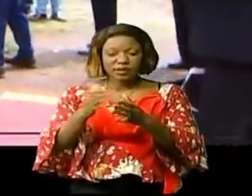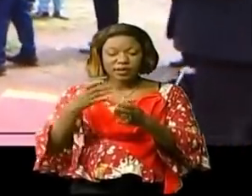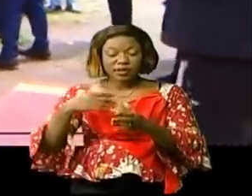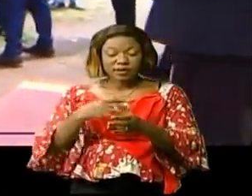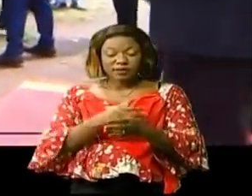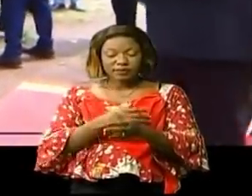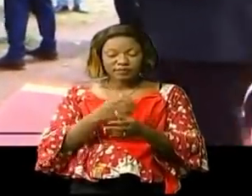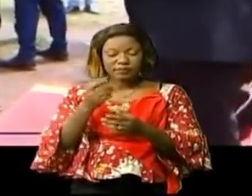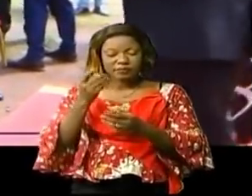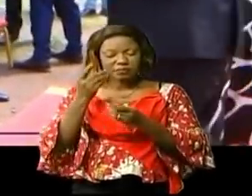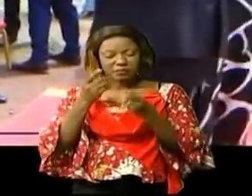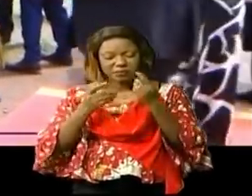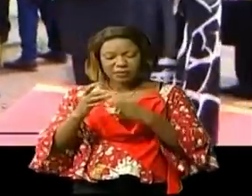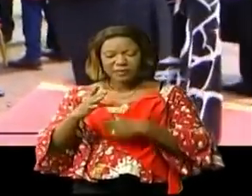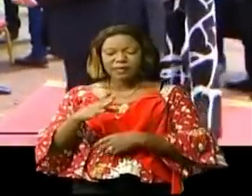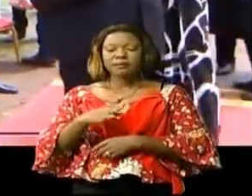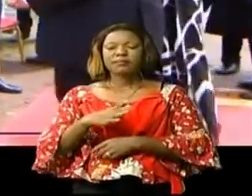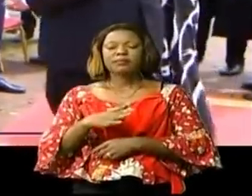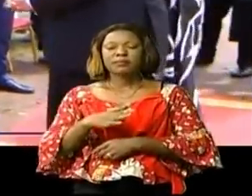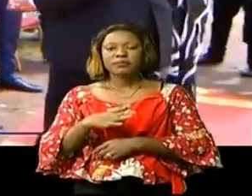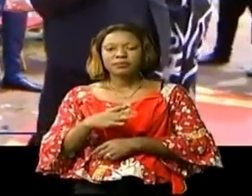inconsolables.